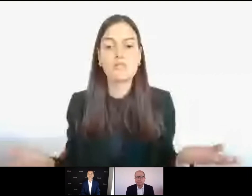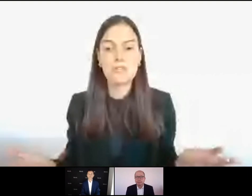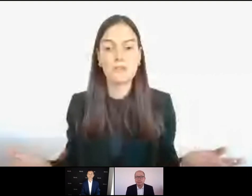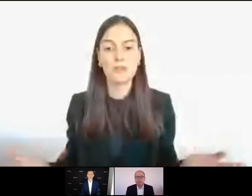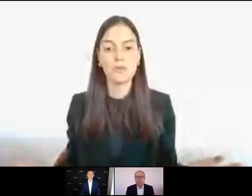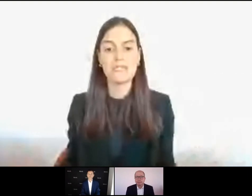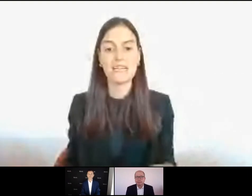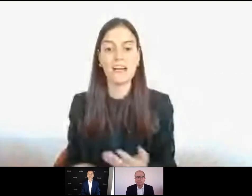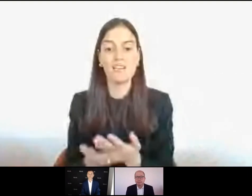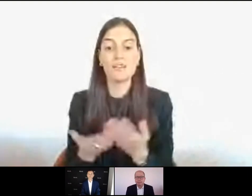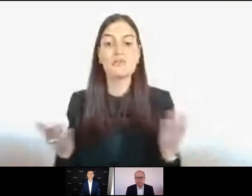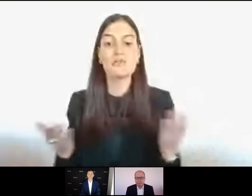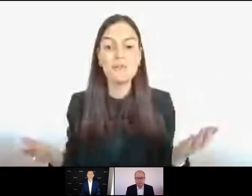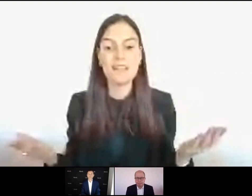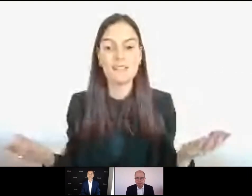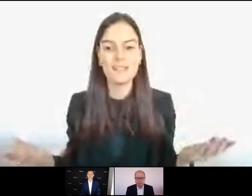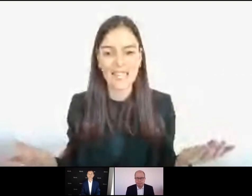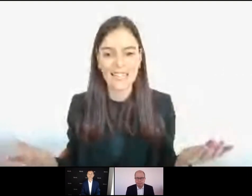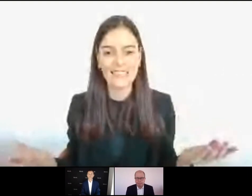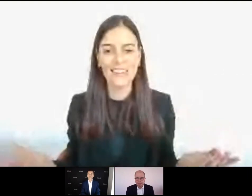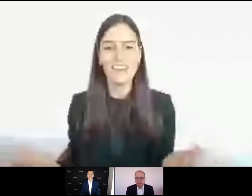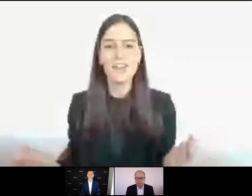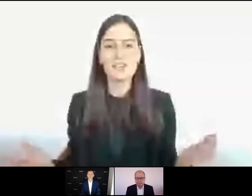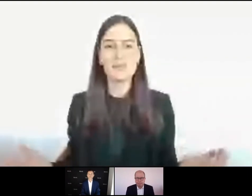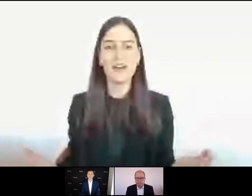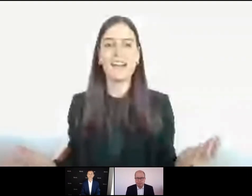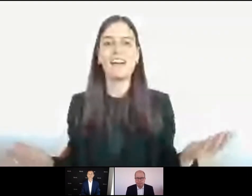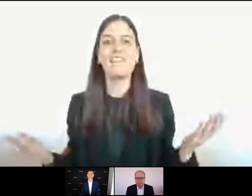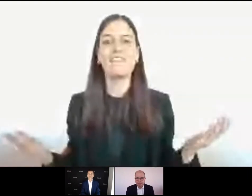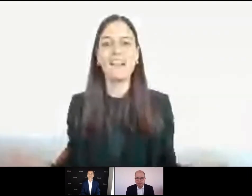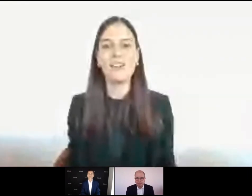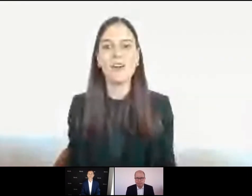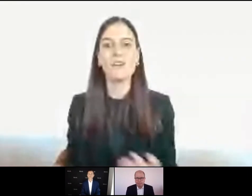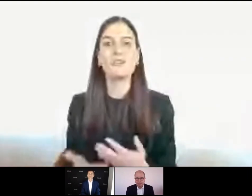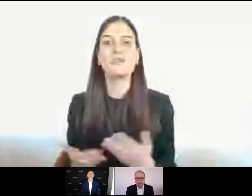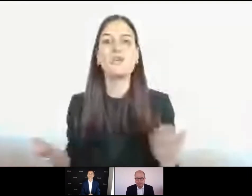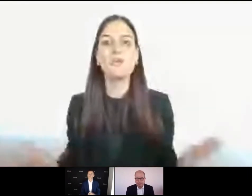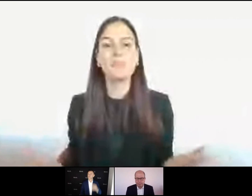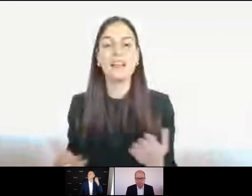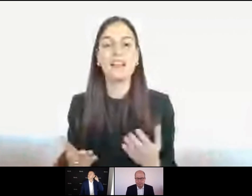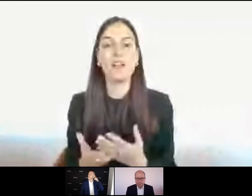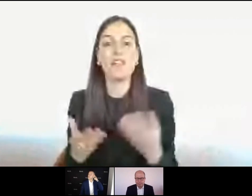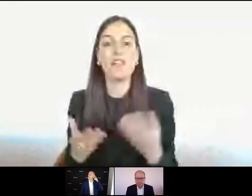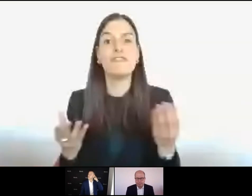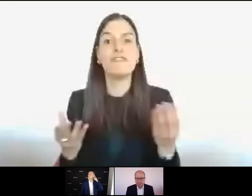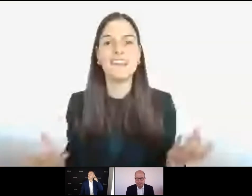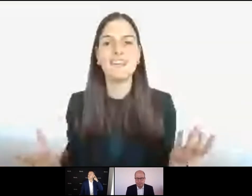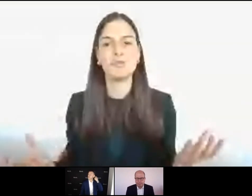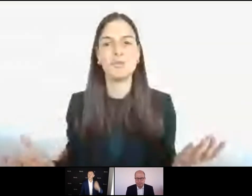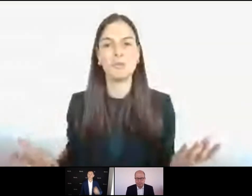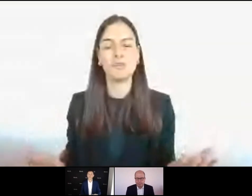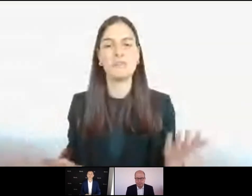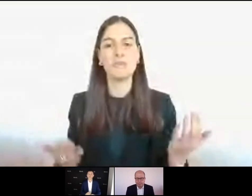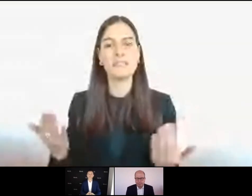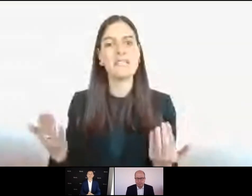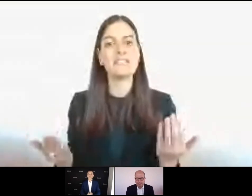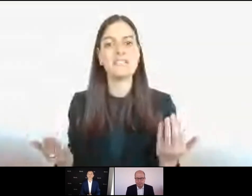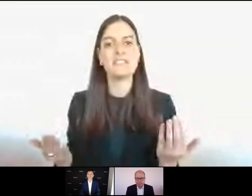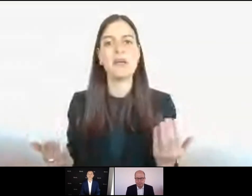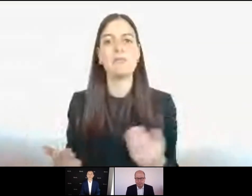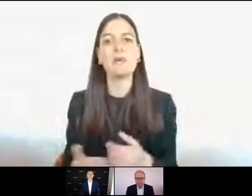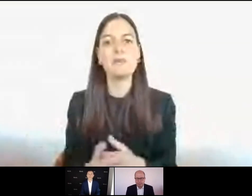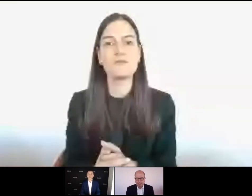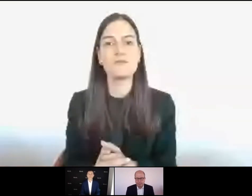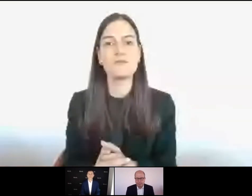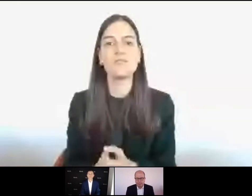de transmission, donc qui sera soumise à fiscalité, sera la valeur de mon bien, la valeur vénale de mon bien. Donc ça,